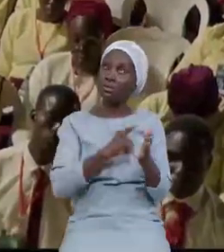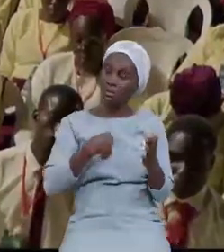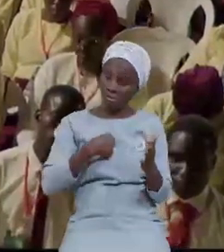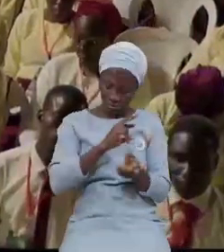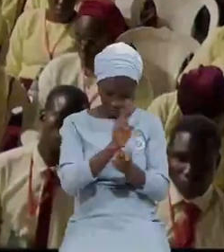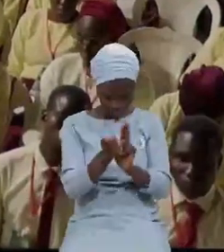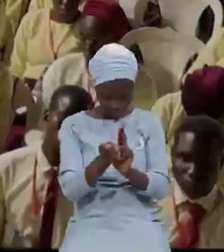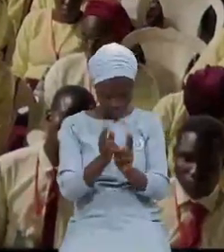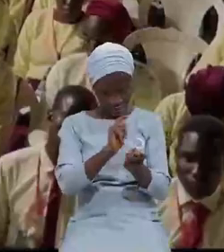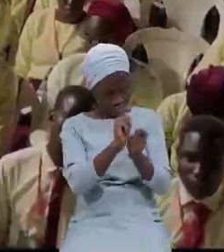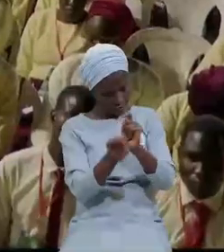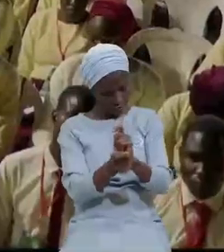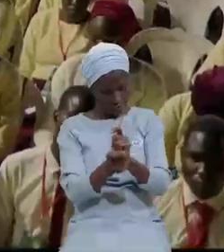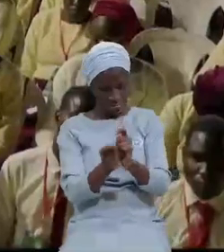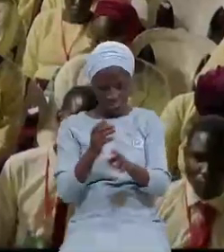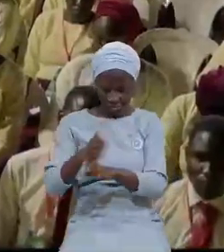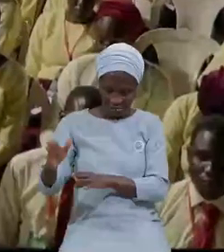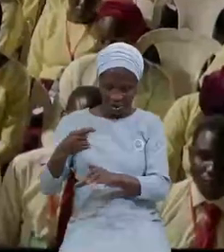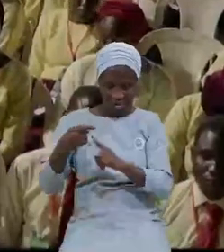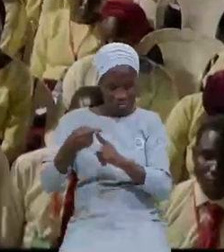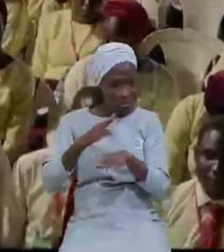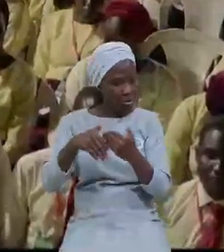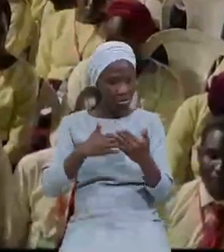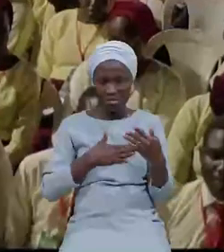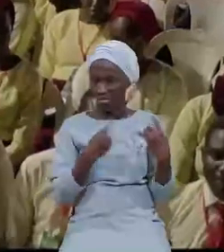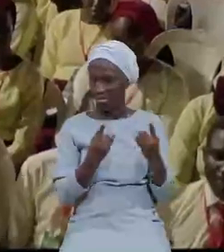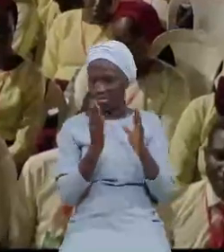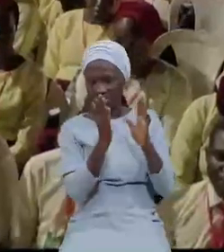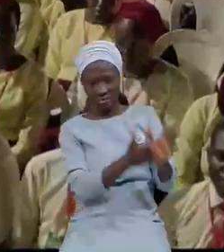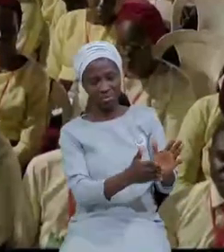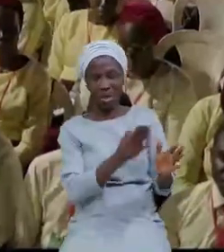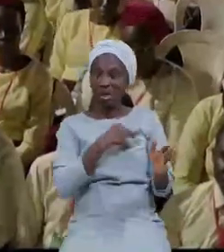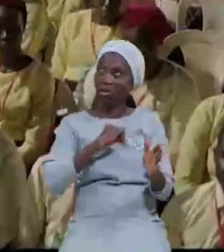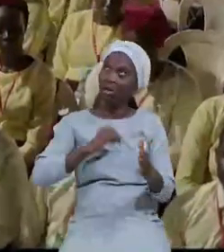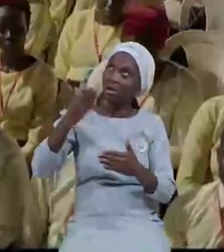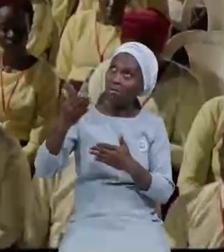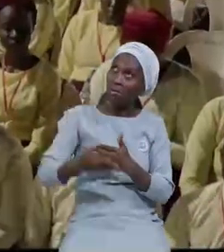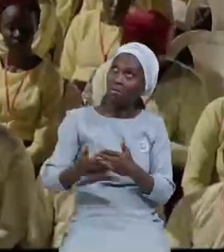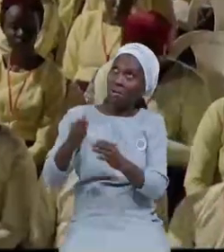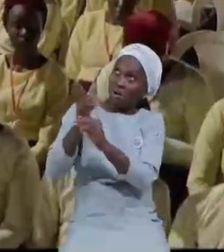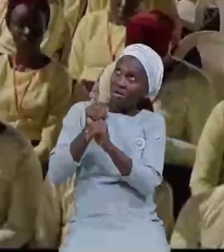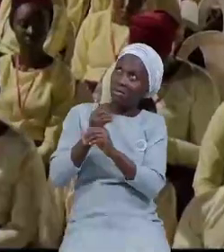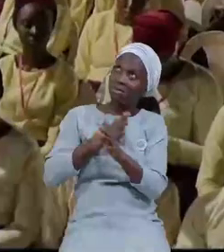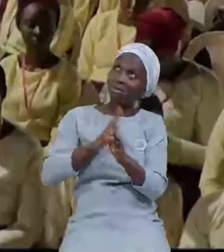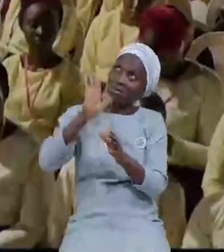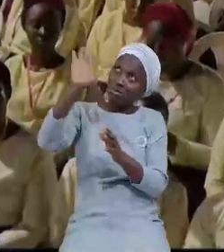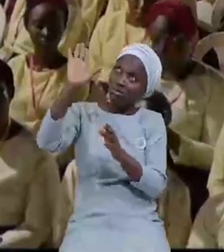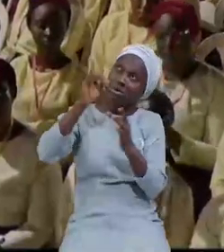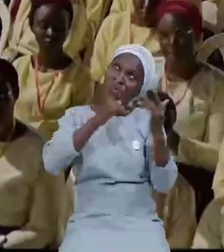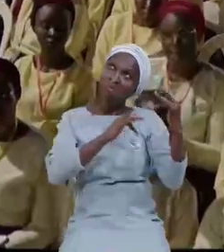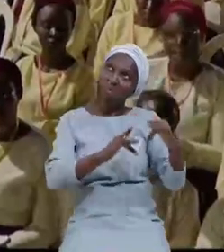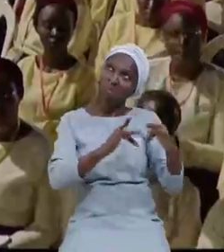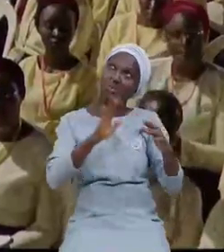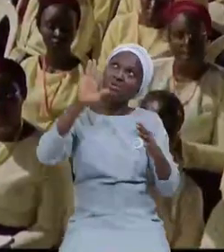répends je sors de mes péchés et je reçois ta miséricorde je reçois ton